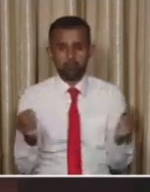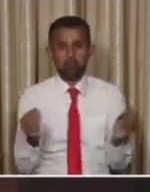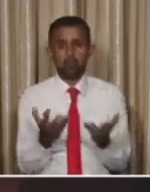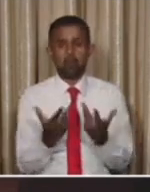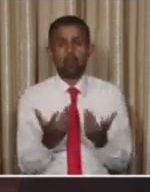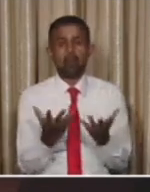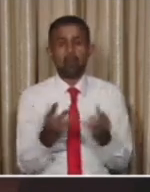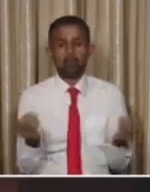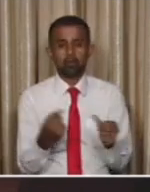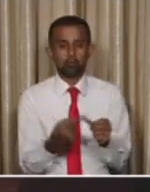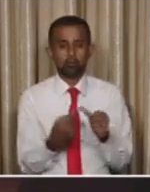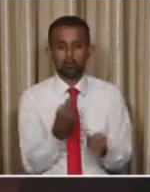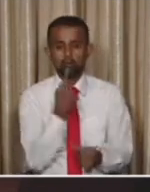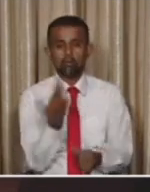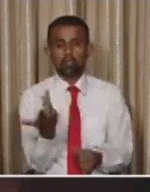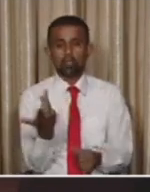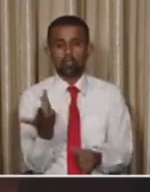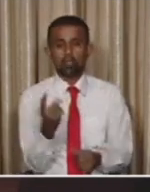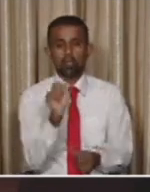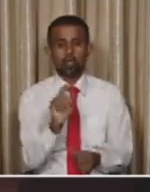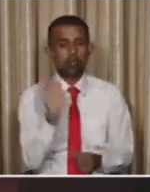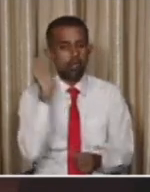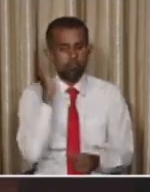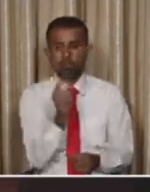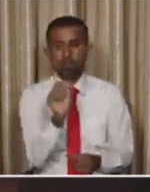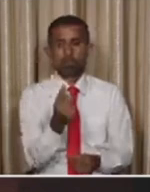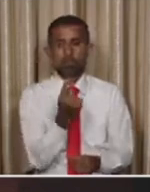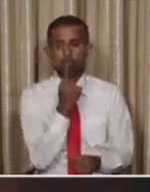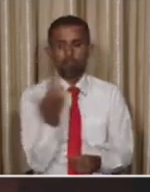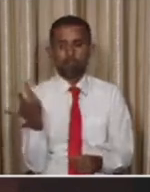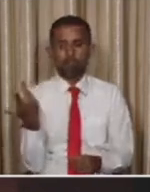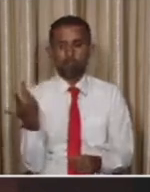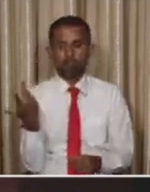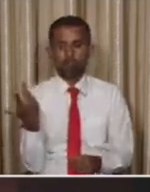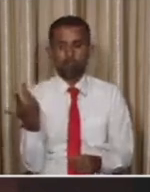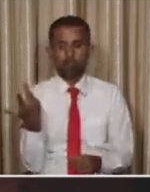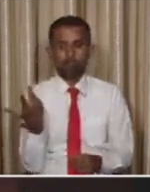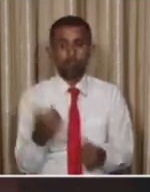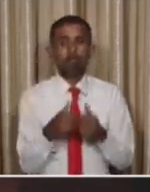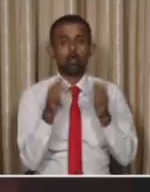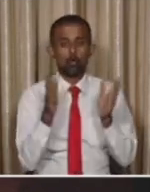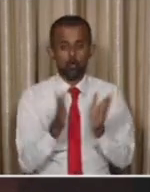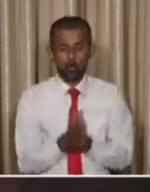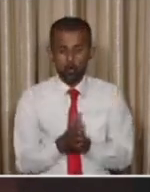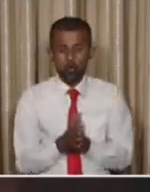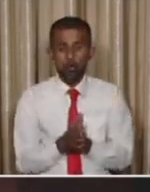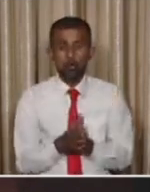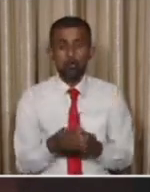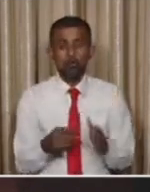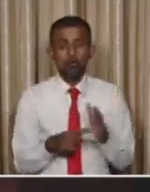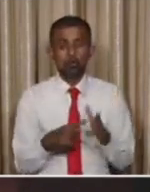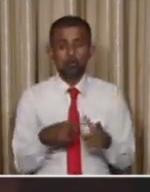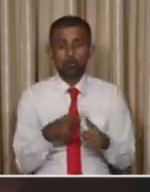කැපුණද කියනකොට උත්තර දෙන්නෙත් නැහැ. නම මොකද්ද කියනකොට නම කියන්නෙත් නැහැ. හැබැයි සමස්තයක් හැටියට බදුබර වැඩි